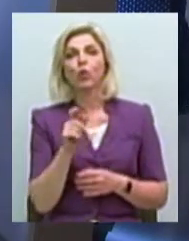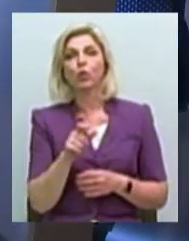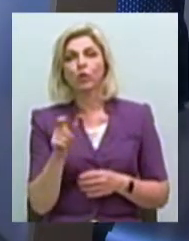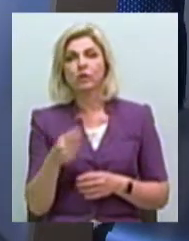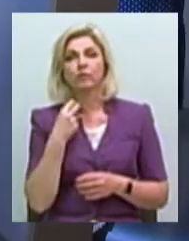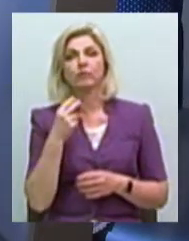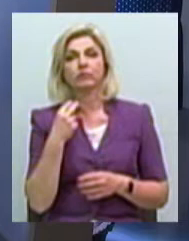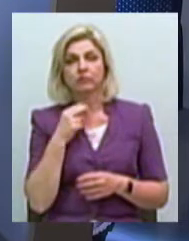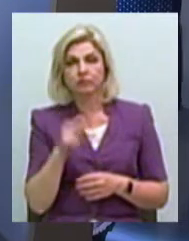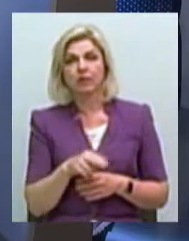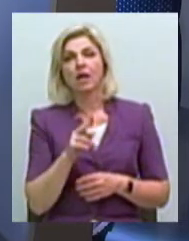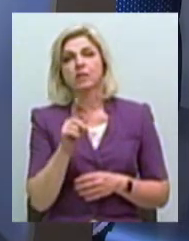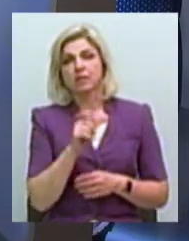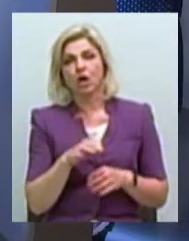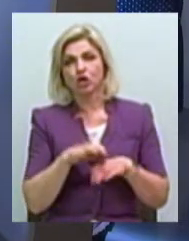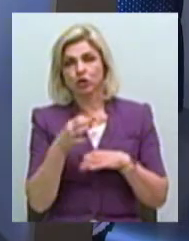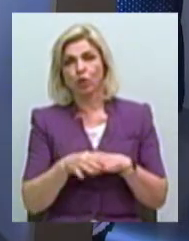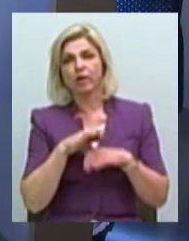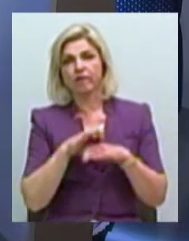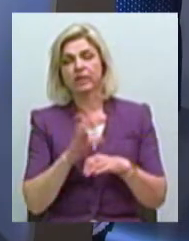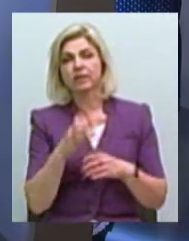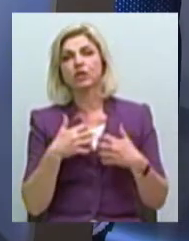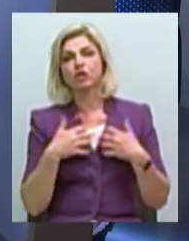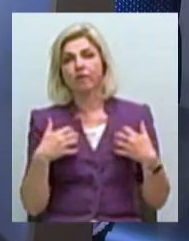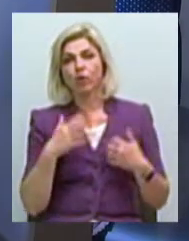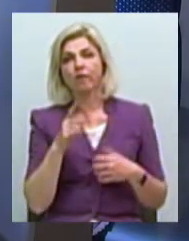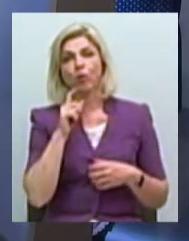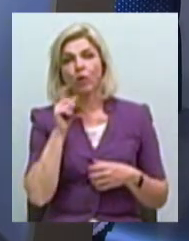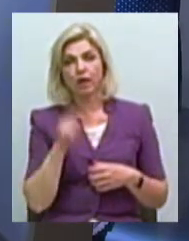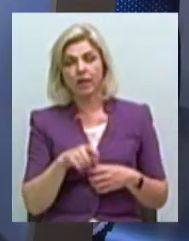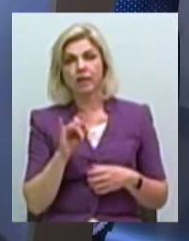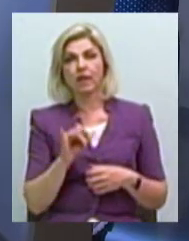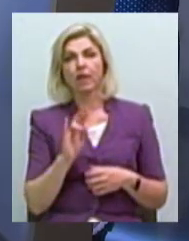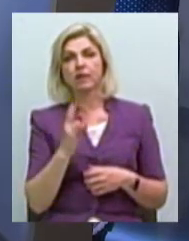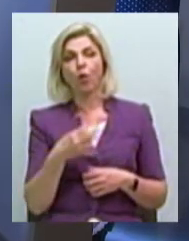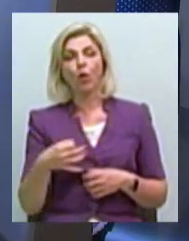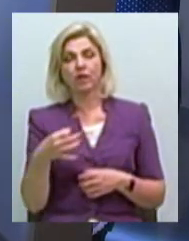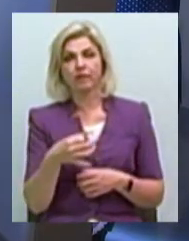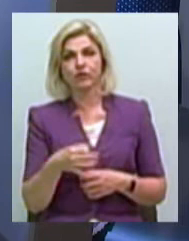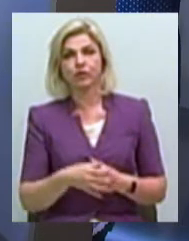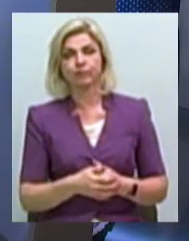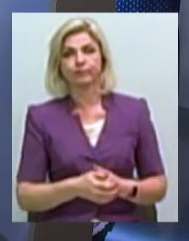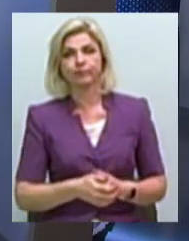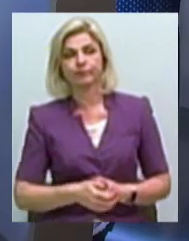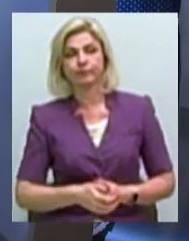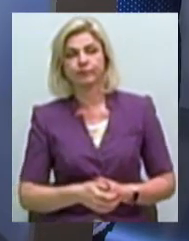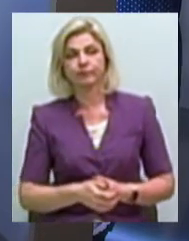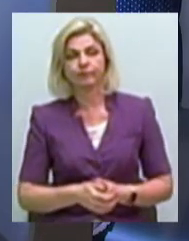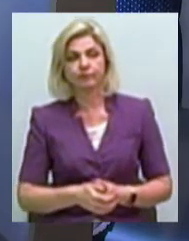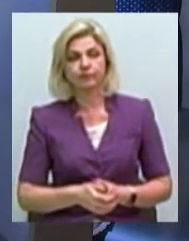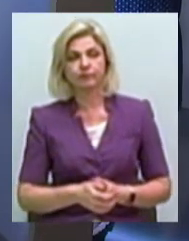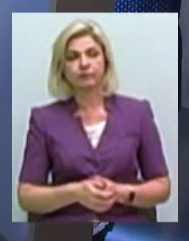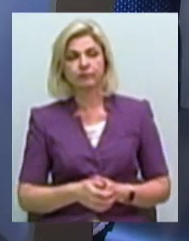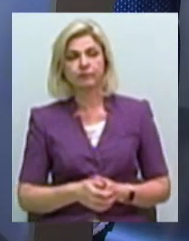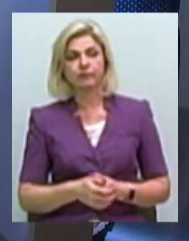притягнуто до відповідальності за жорстоке поводження з тваринами в Україні і на Миколаївщині, зокрема? Чи володієте ви